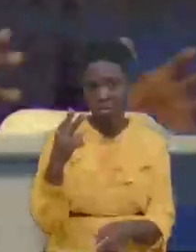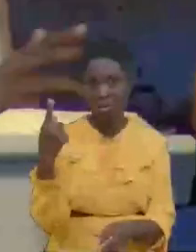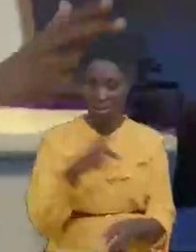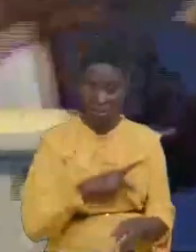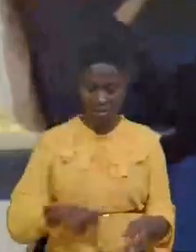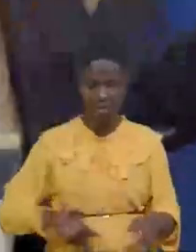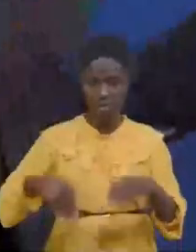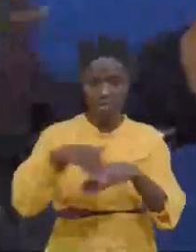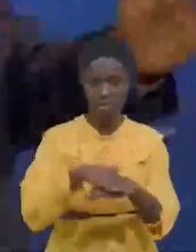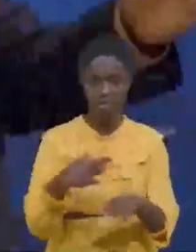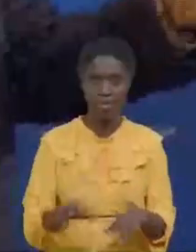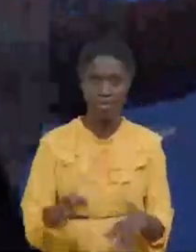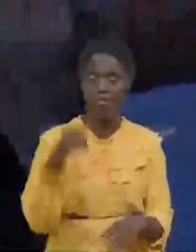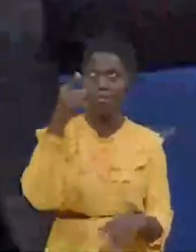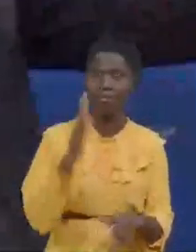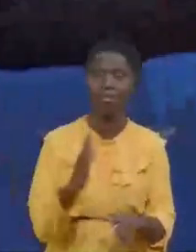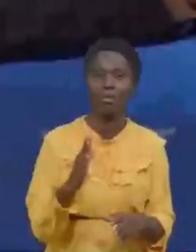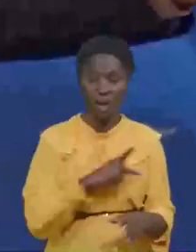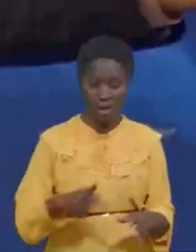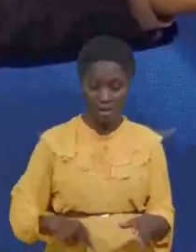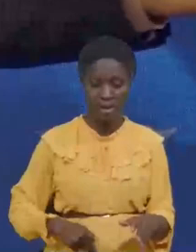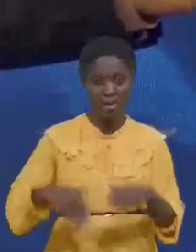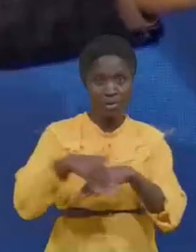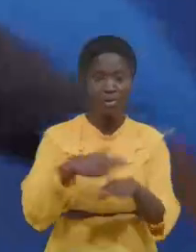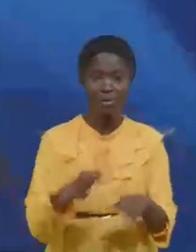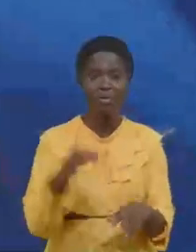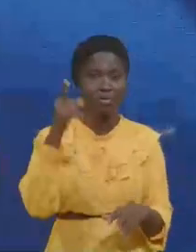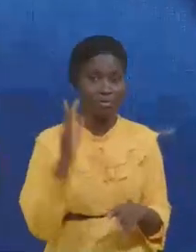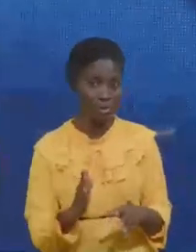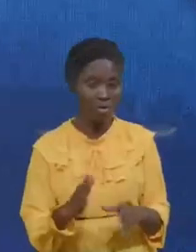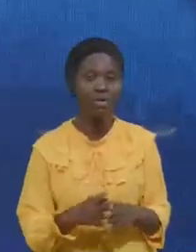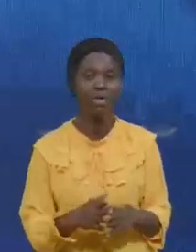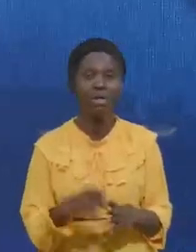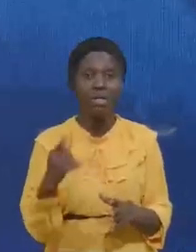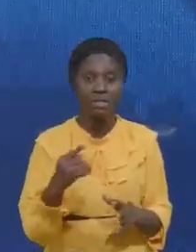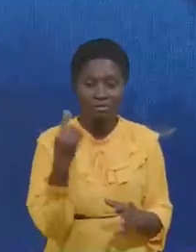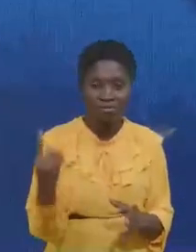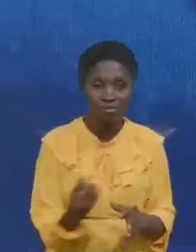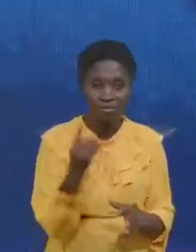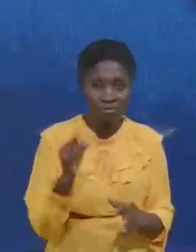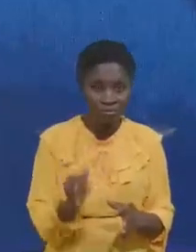de Dieu. » Le royaume de Dieu, le royaume éternel.